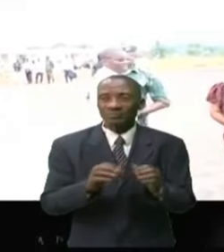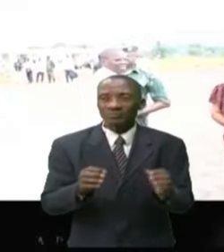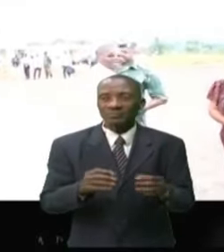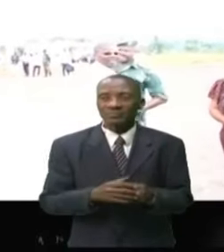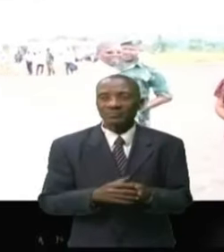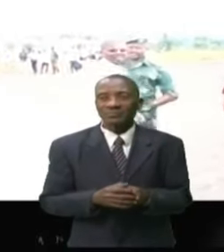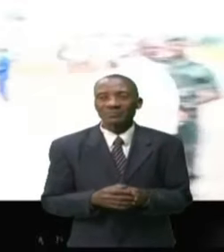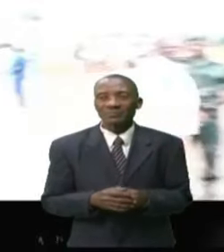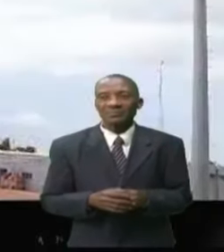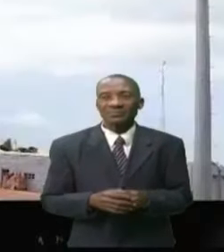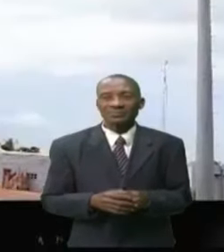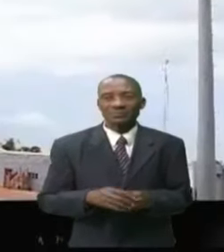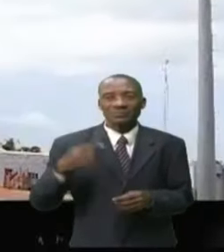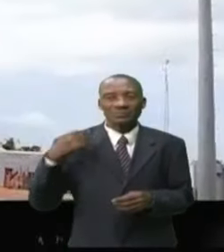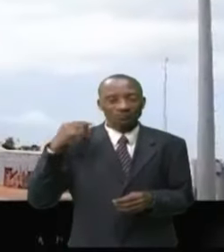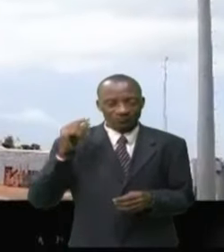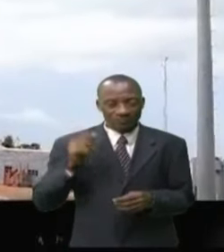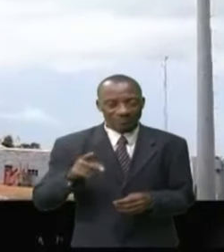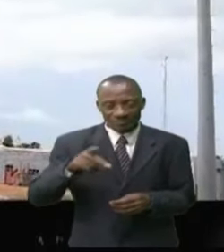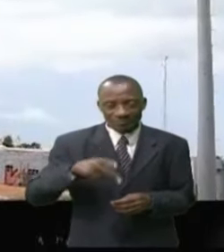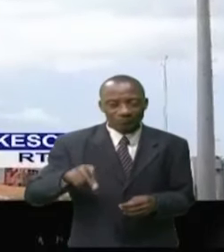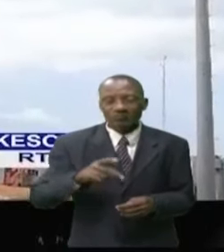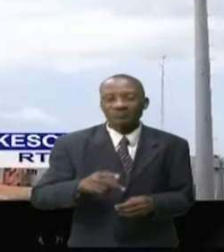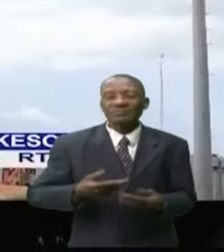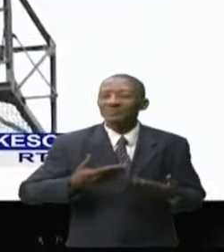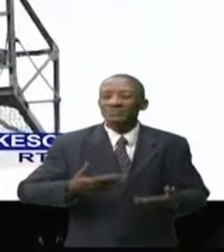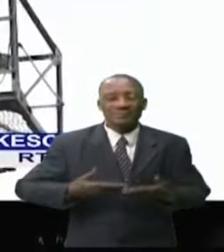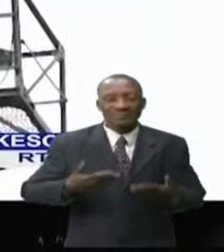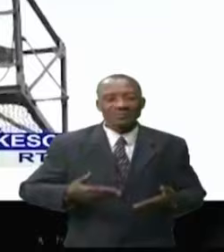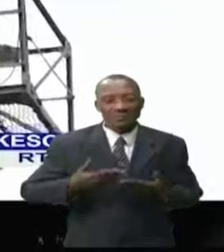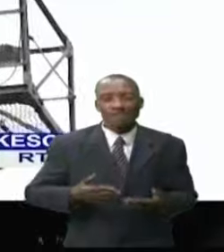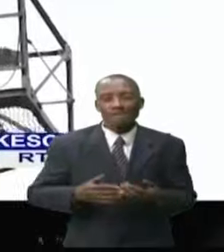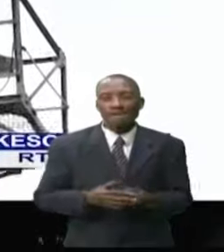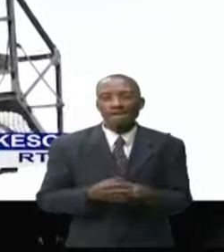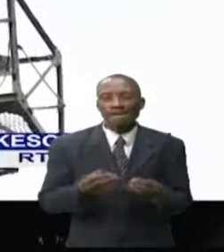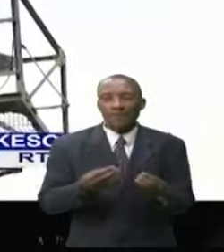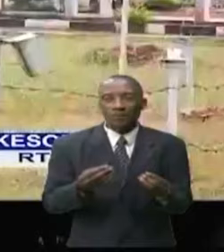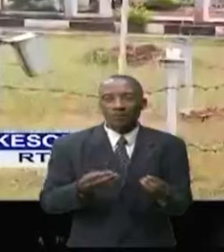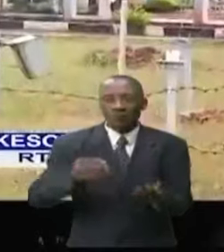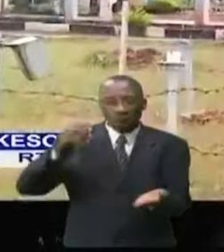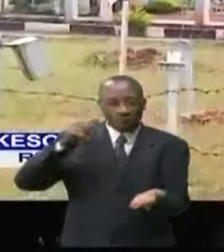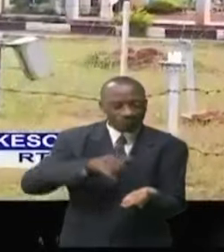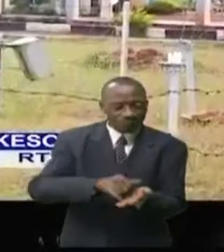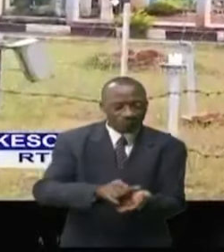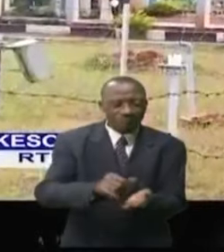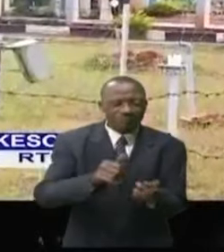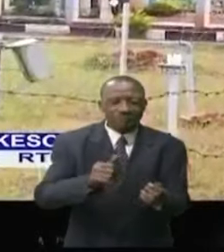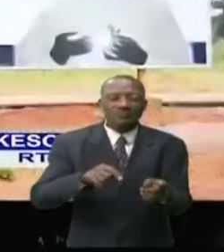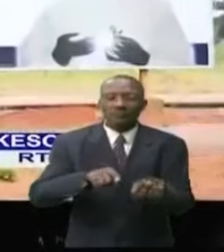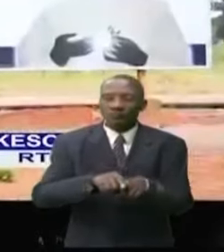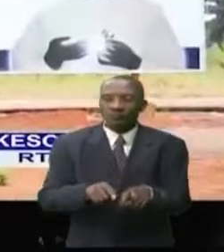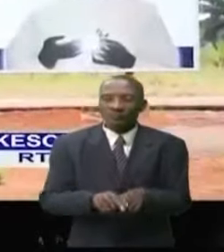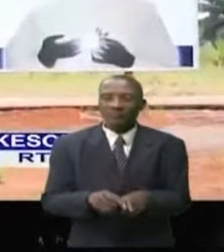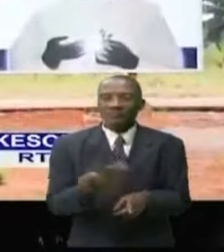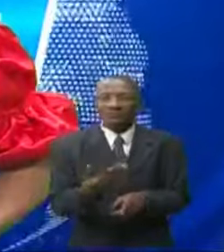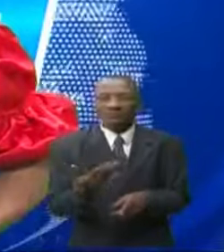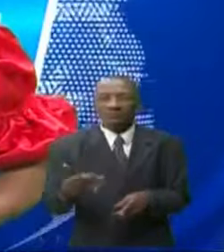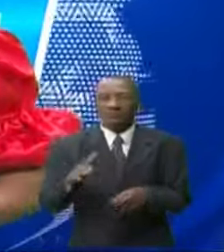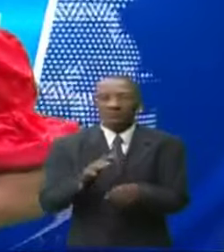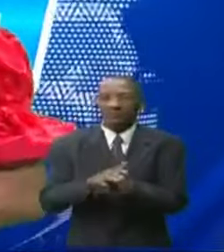gouverneur chistop ben Nanga se rassurer de passer un séjour agréable sur la terre de la bienheureuse en